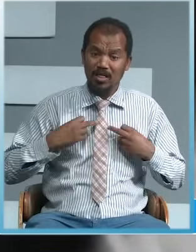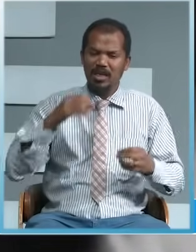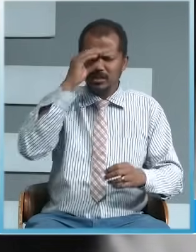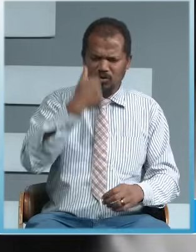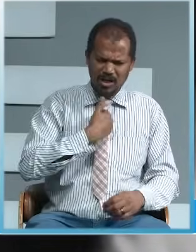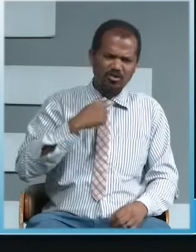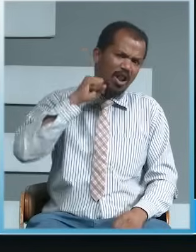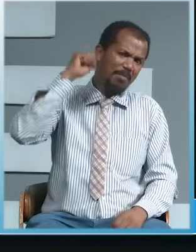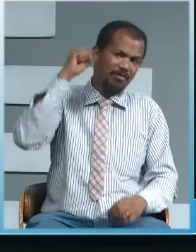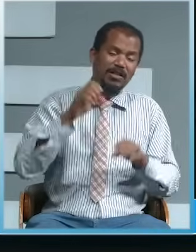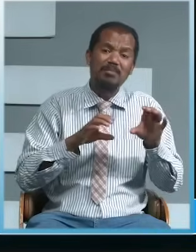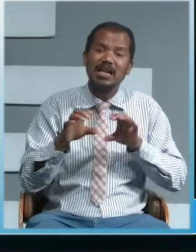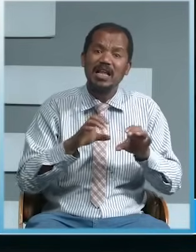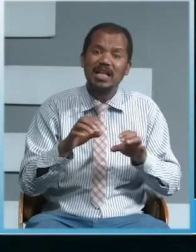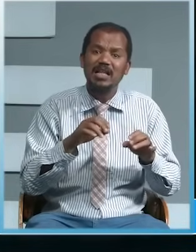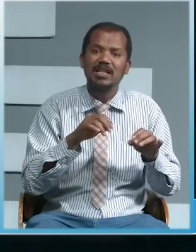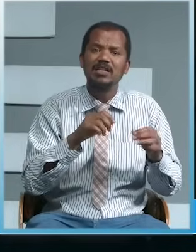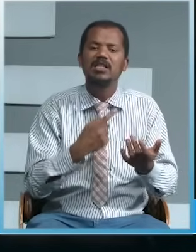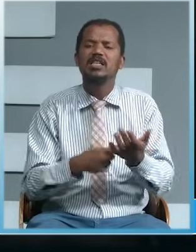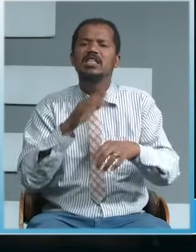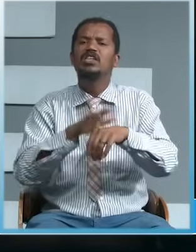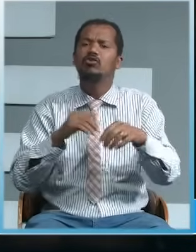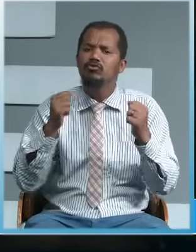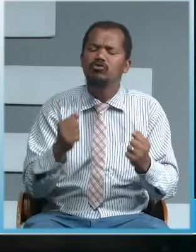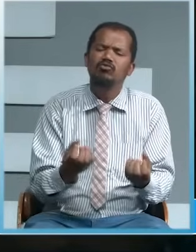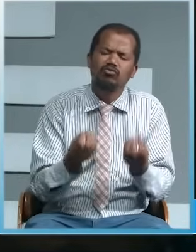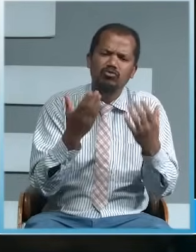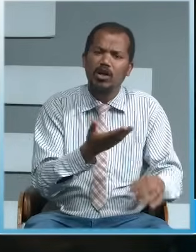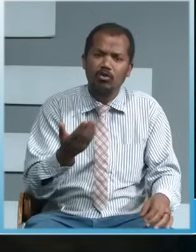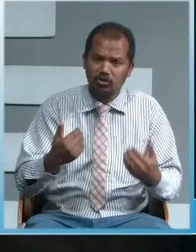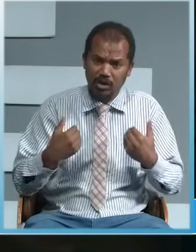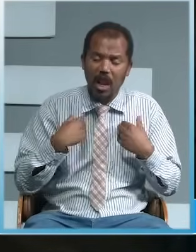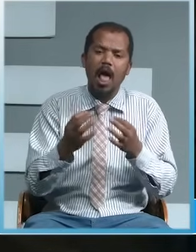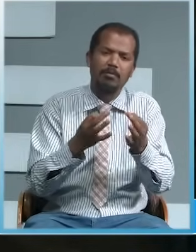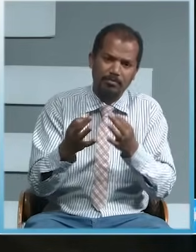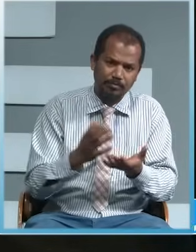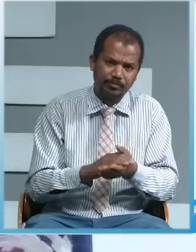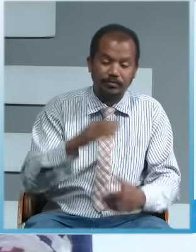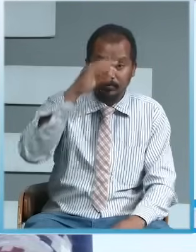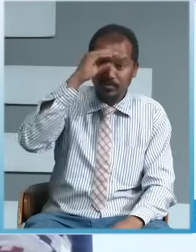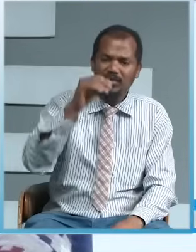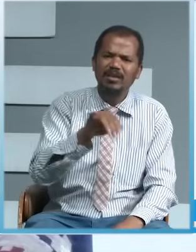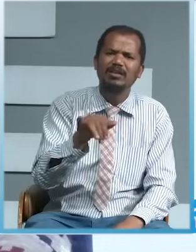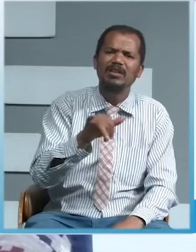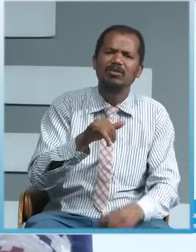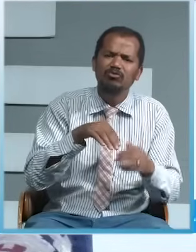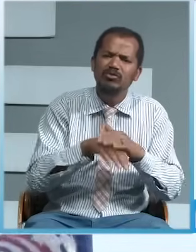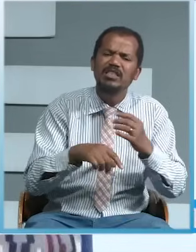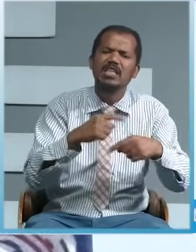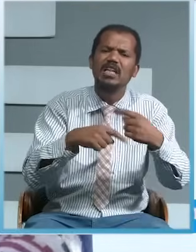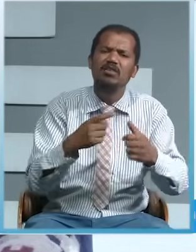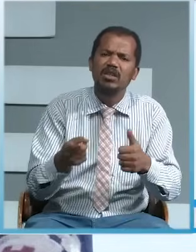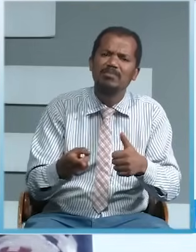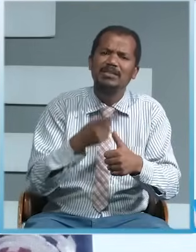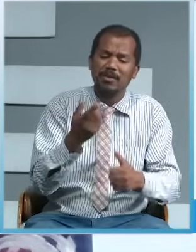ساوتش راساتشو لما دفات يامي دارقاتشو اندى مكنات لدى قاسو يمجلو بزنو اقاروش اندالو يابرارالو ساوتش بزيانة منغادو